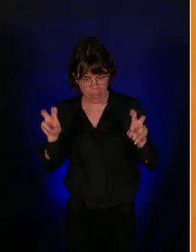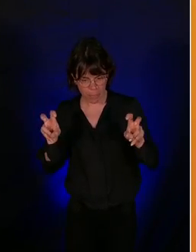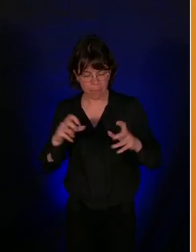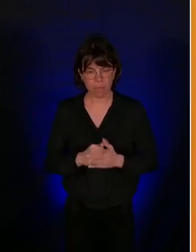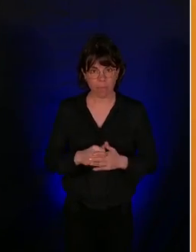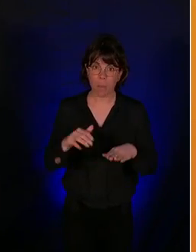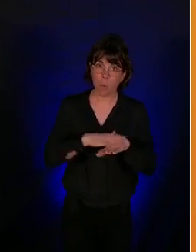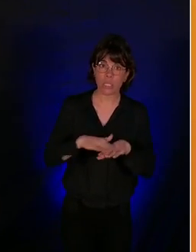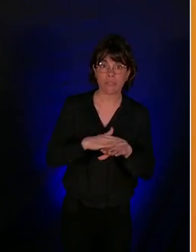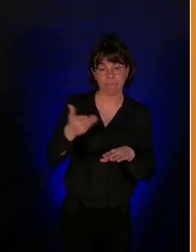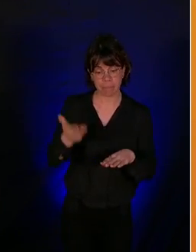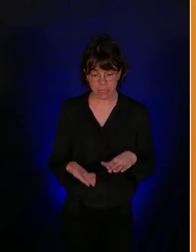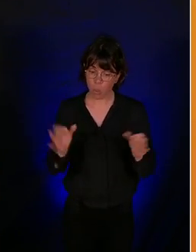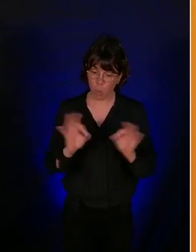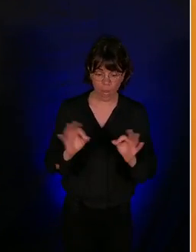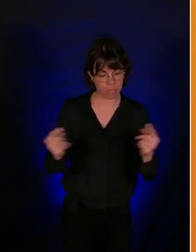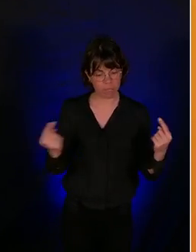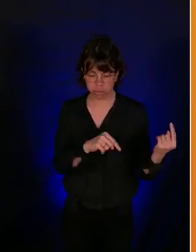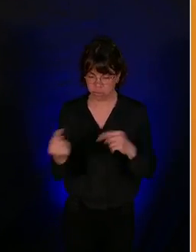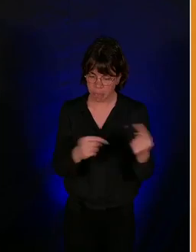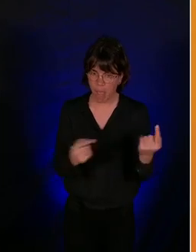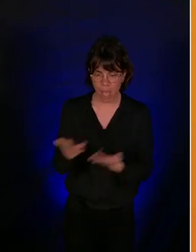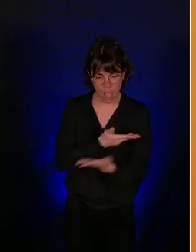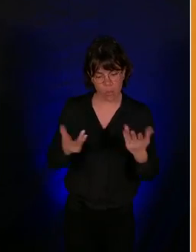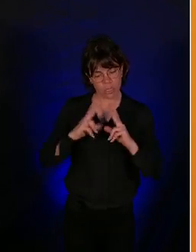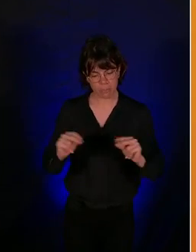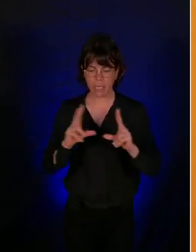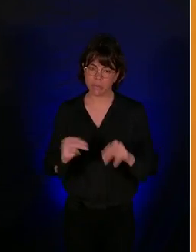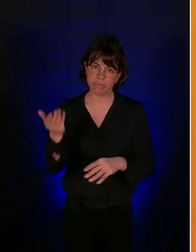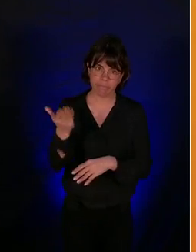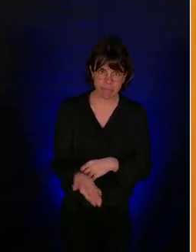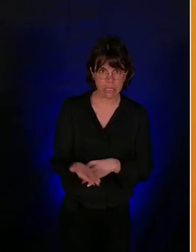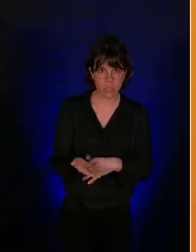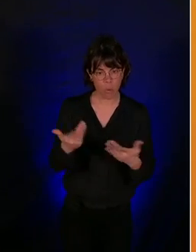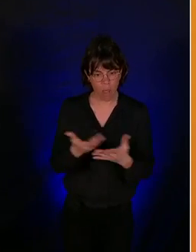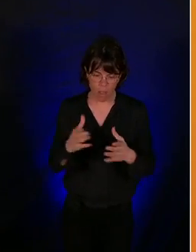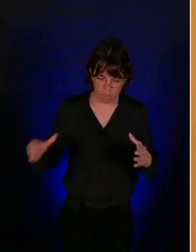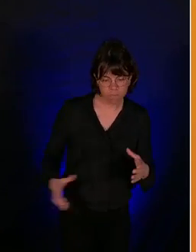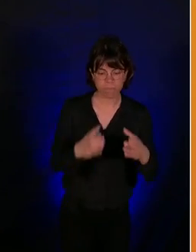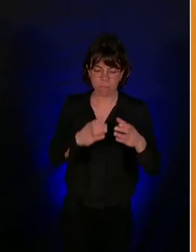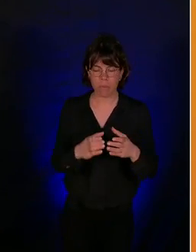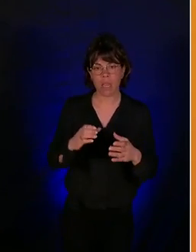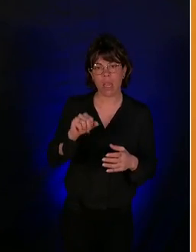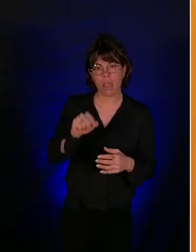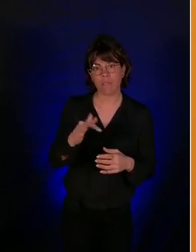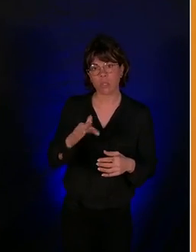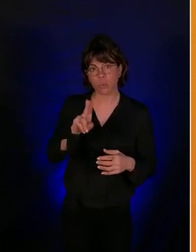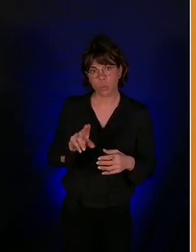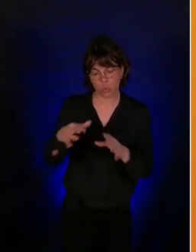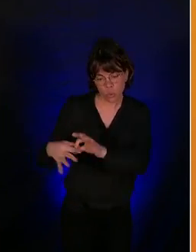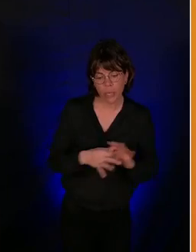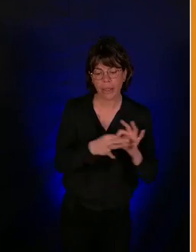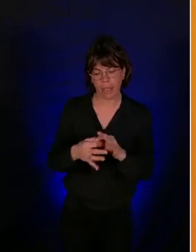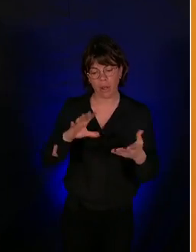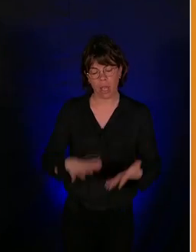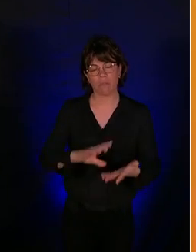motif qu'il n'y a pas eu de débat ou d'explication sur cette recomposition syndicale avec FSU solidaire la Commission a modifié cet